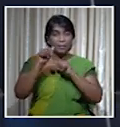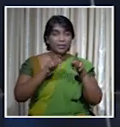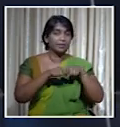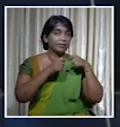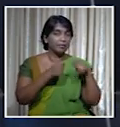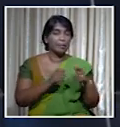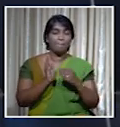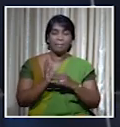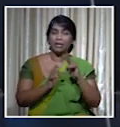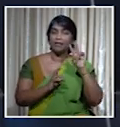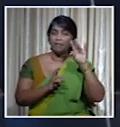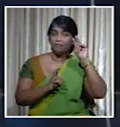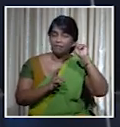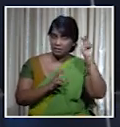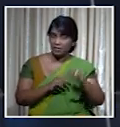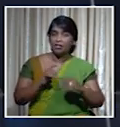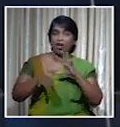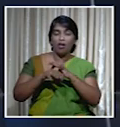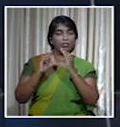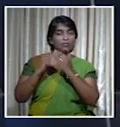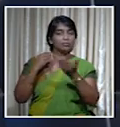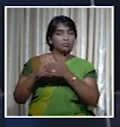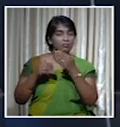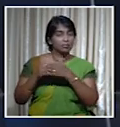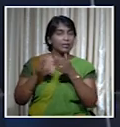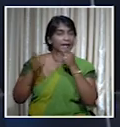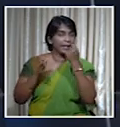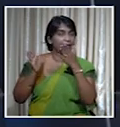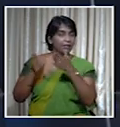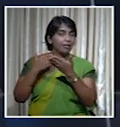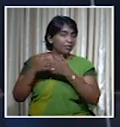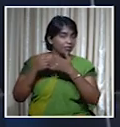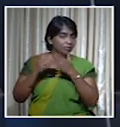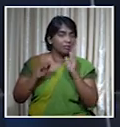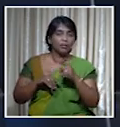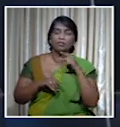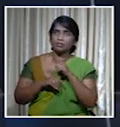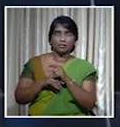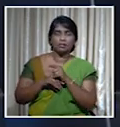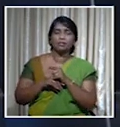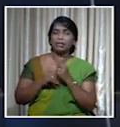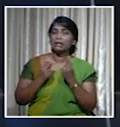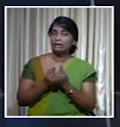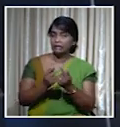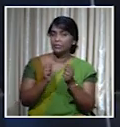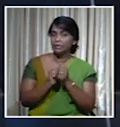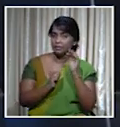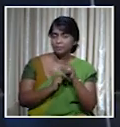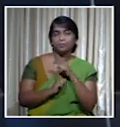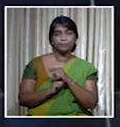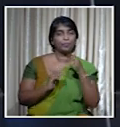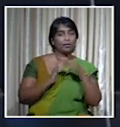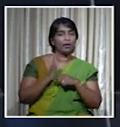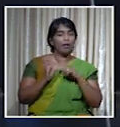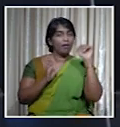වේදම් කරන මිලියන 20000 මුදල මේ රෝහල මේ ඒකකයේ හදන්න වෙන් කරා නම් ඒක ඉක්මන් කළ කඩිනම් කළා